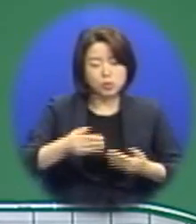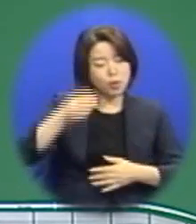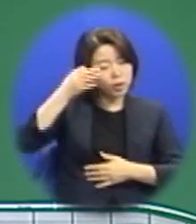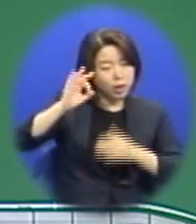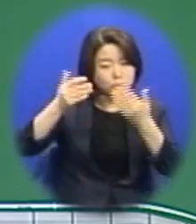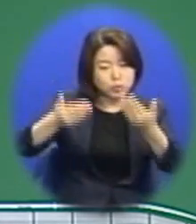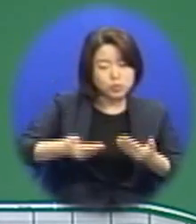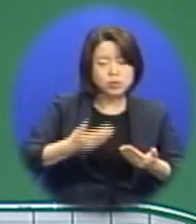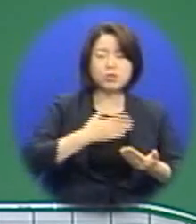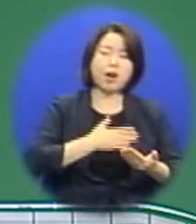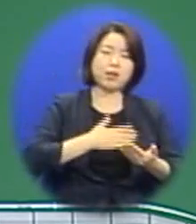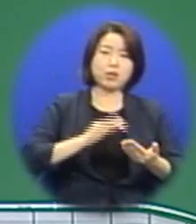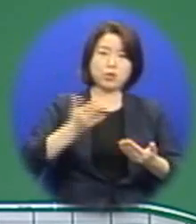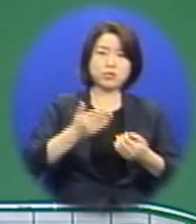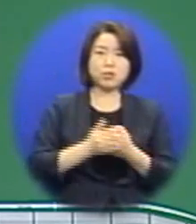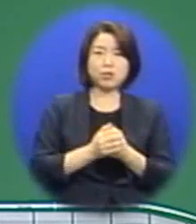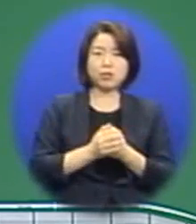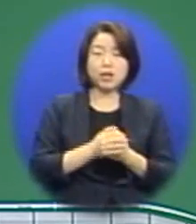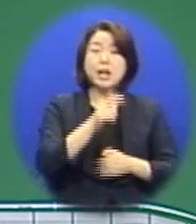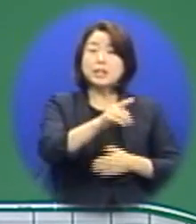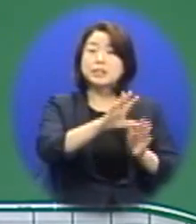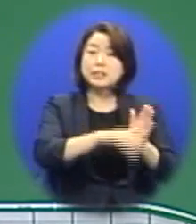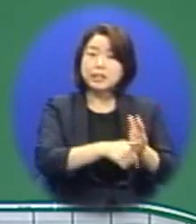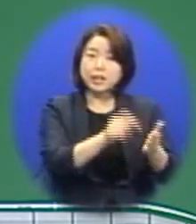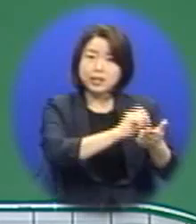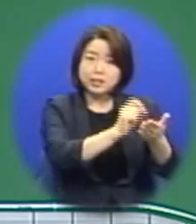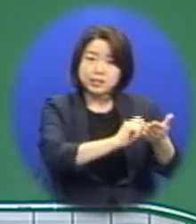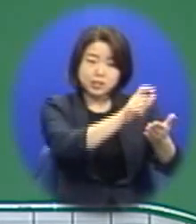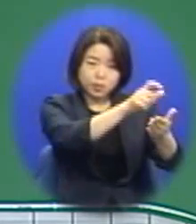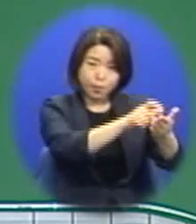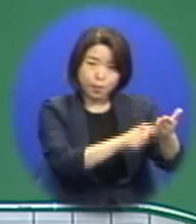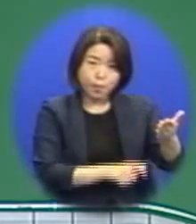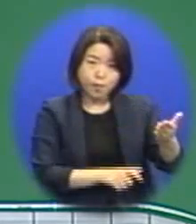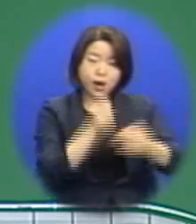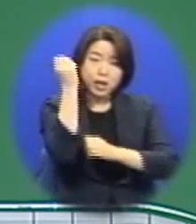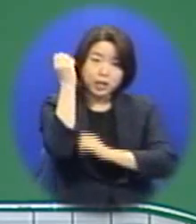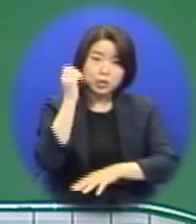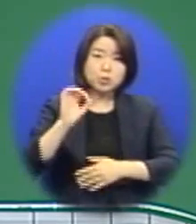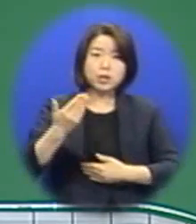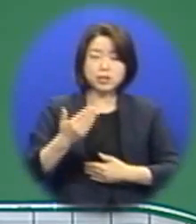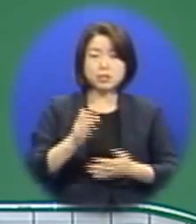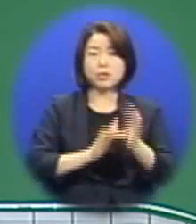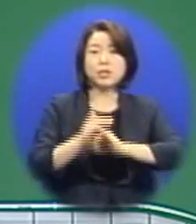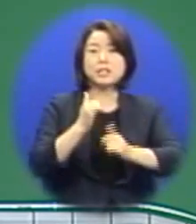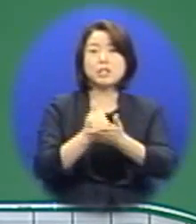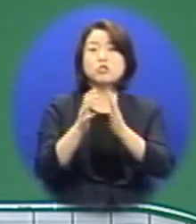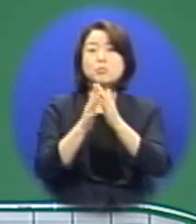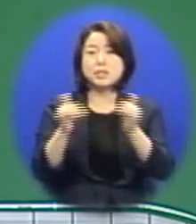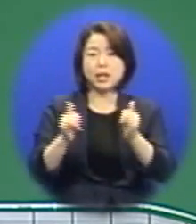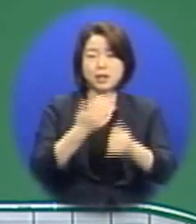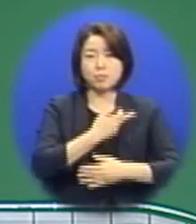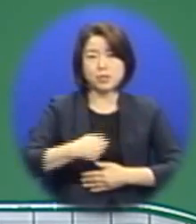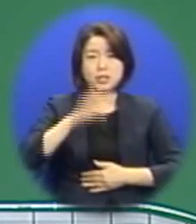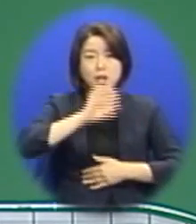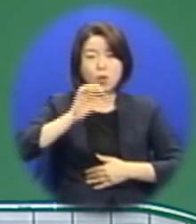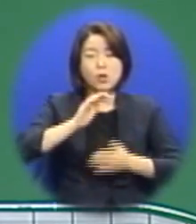것을 알았어요. 그때 이렇게 정리된 것들이 기초가 되어서 예수님의 사람 제자훈련 교재가 만들어진